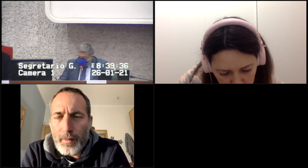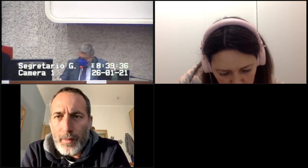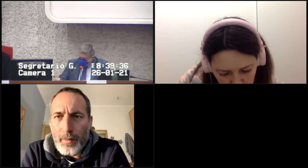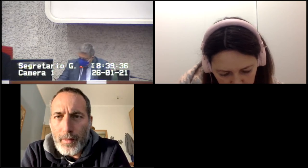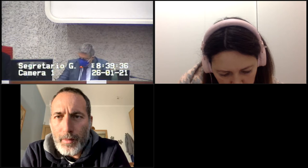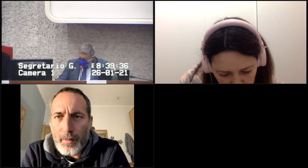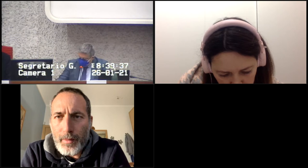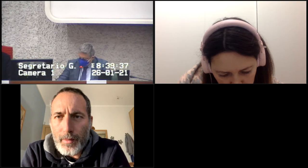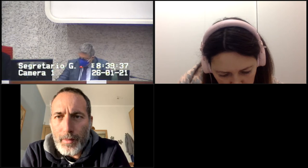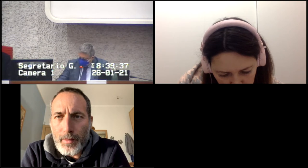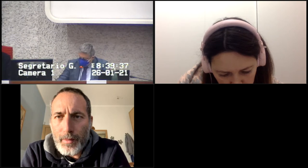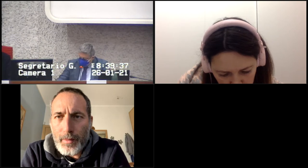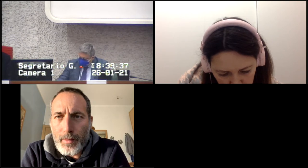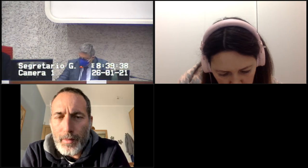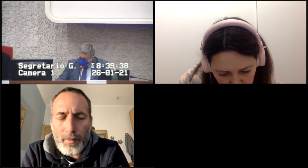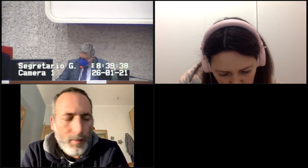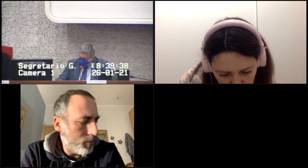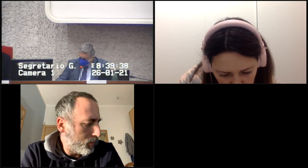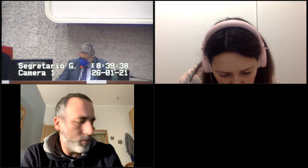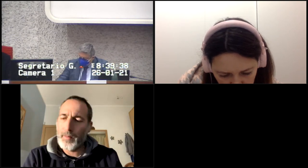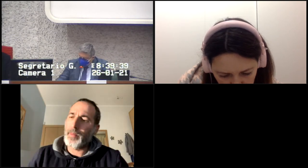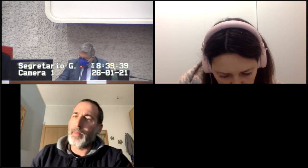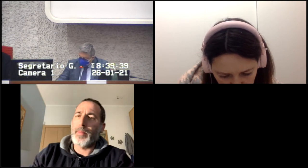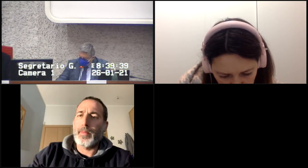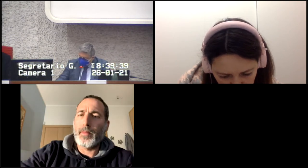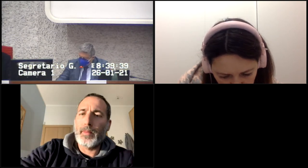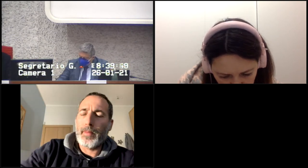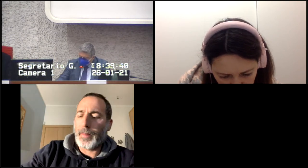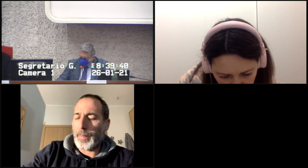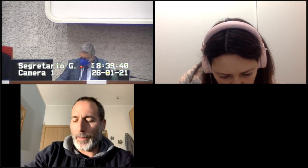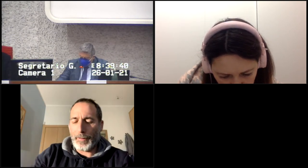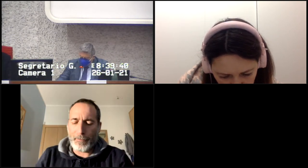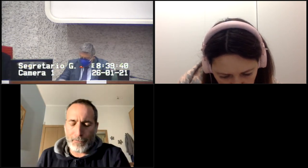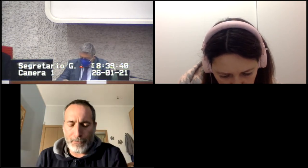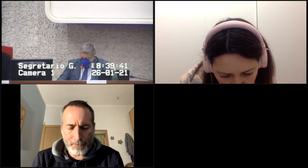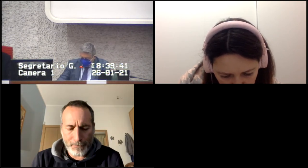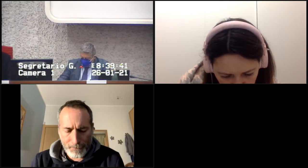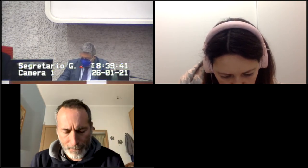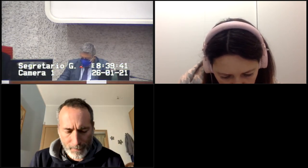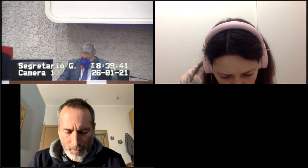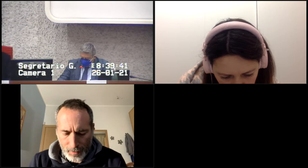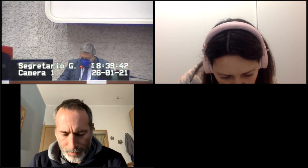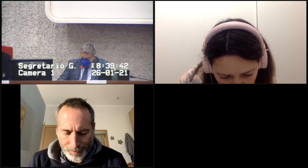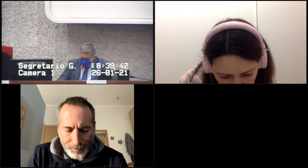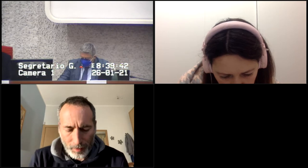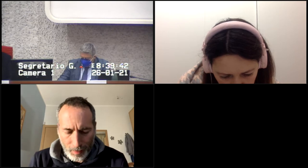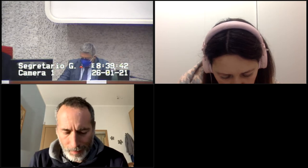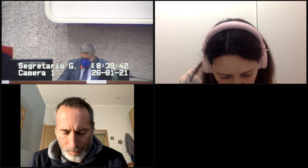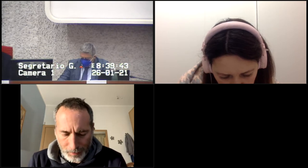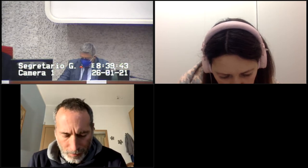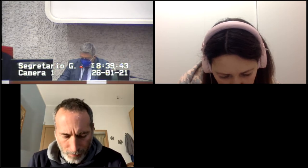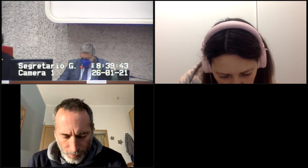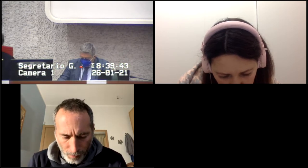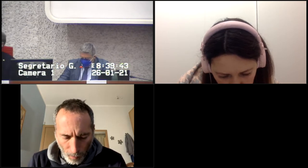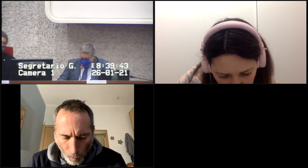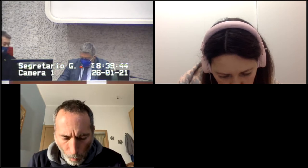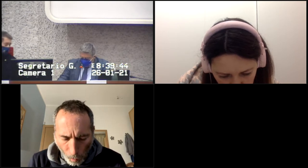presenti, rifaccio. 1, 2, 3, 4, 5, 6, 7, 8, 9, 10, 11, 12.